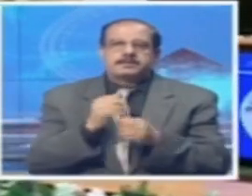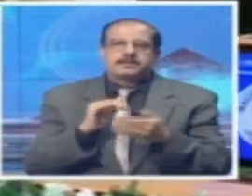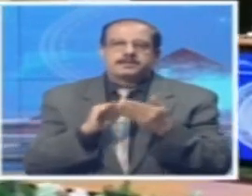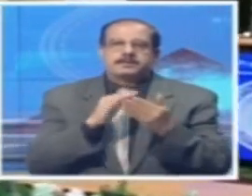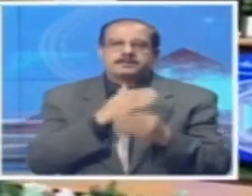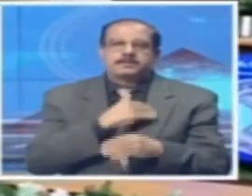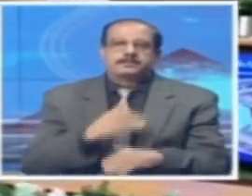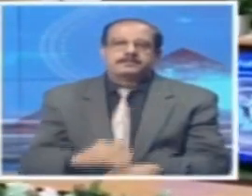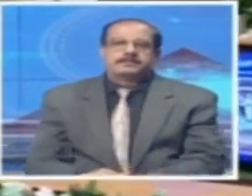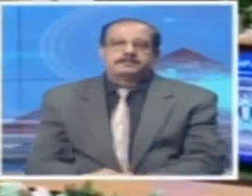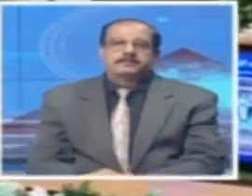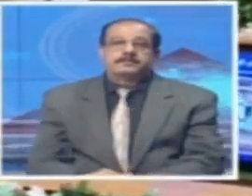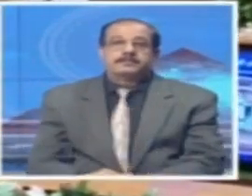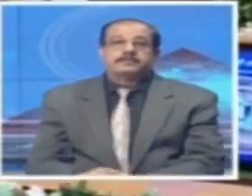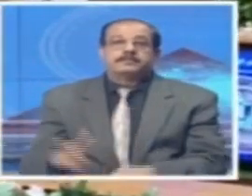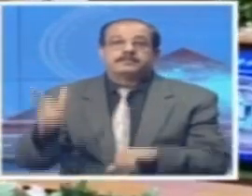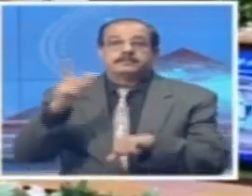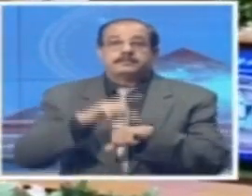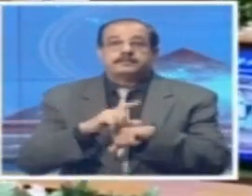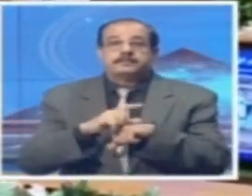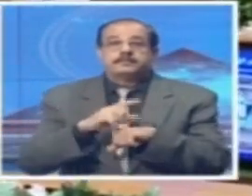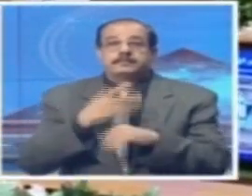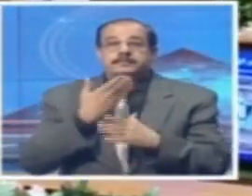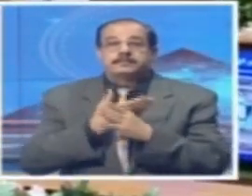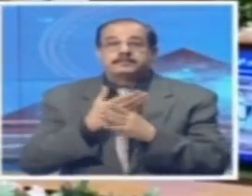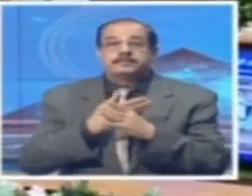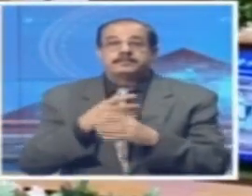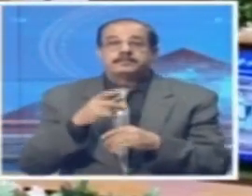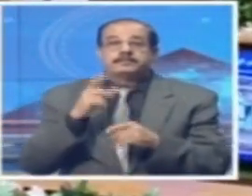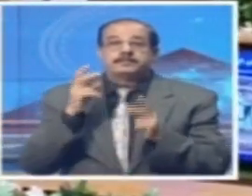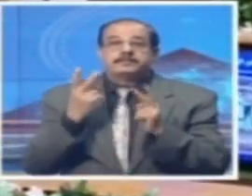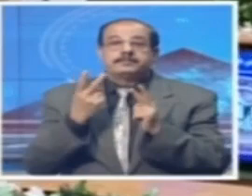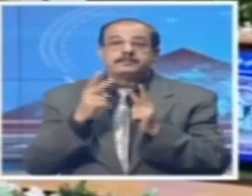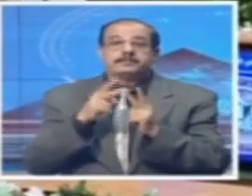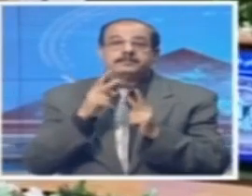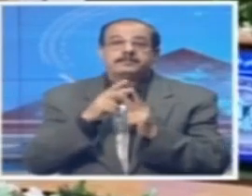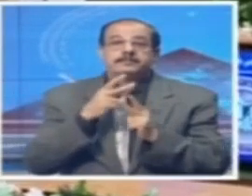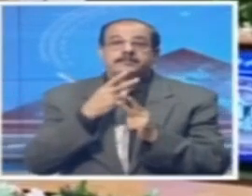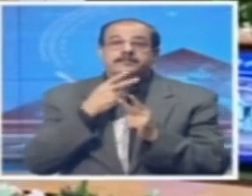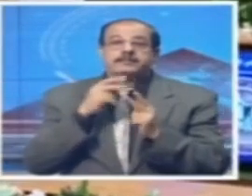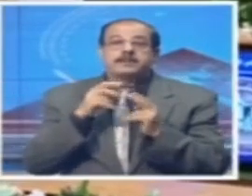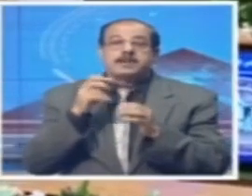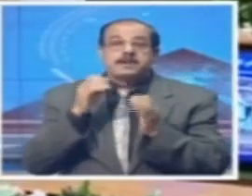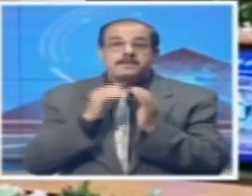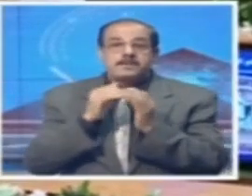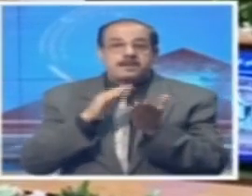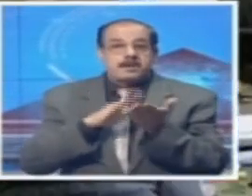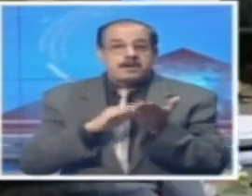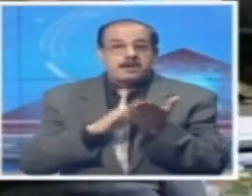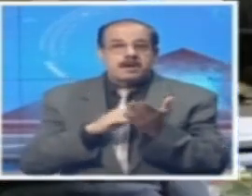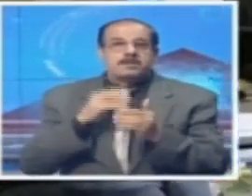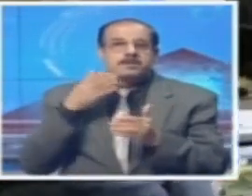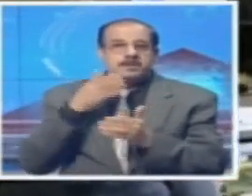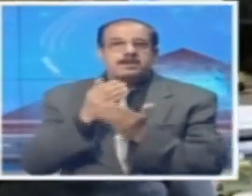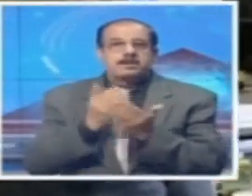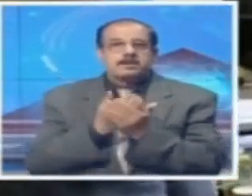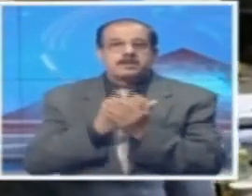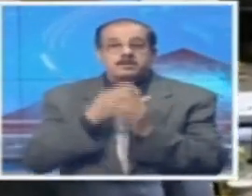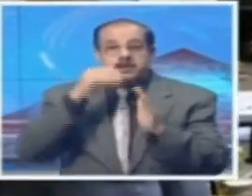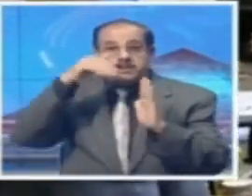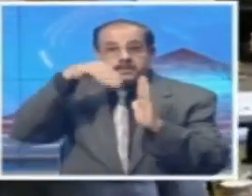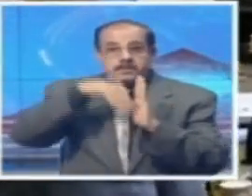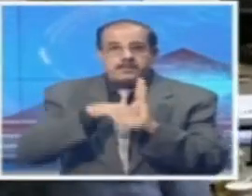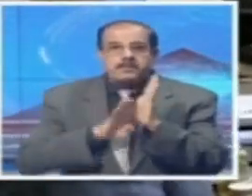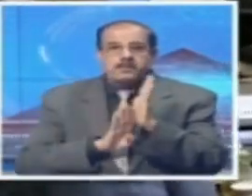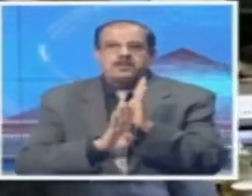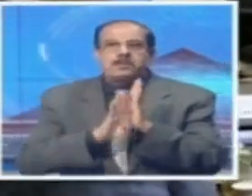الطويلة، من قيادة دفة الحكومة لفترتين دقيقتين من تاريخ البلاد، وتفانيه في تقديم